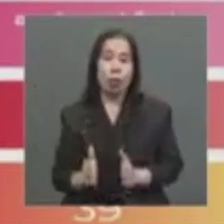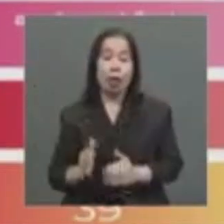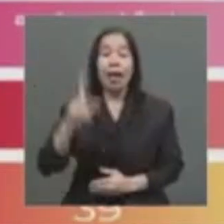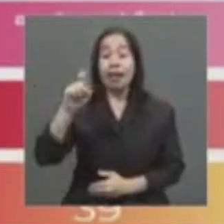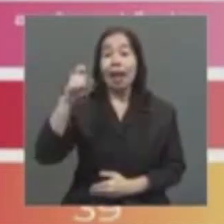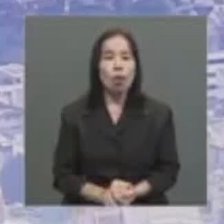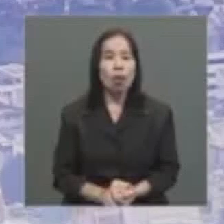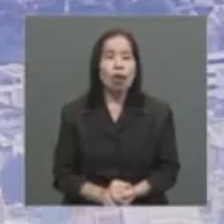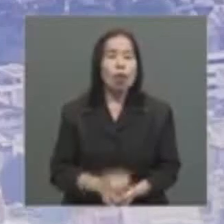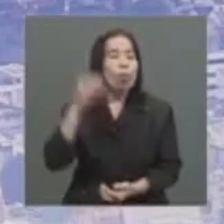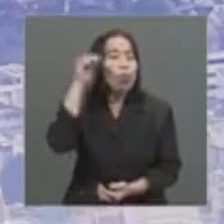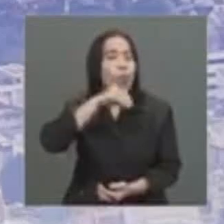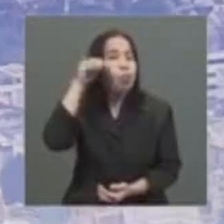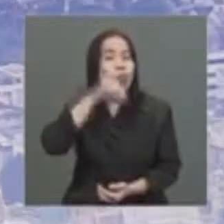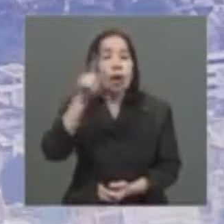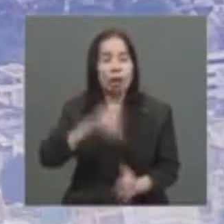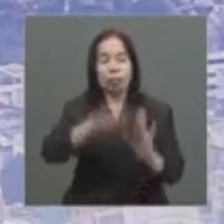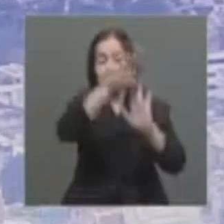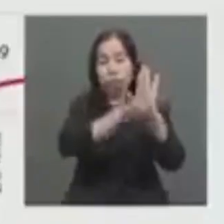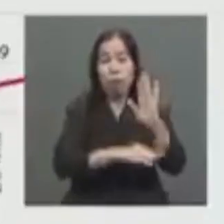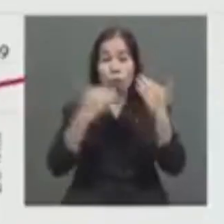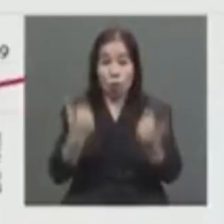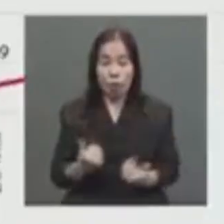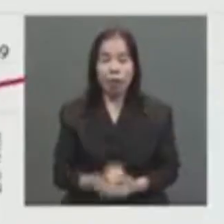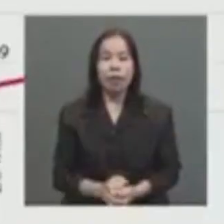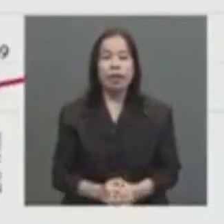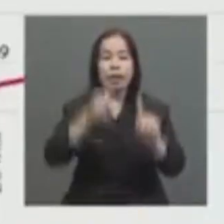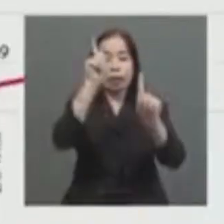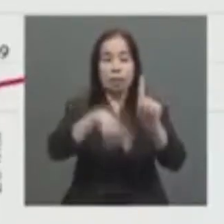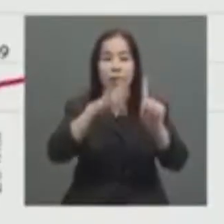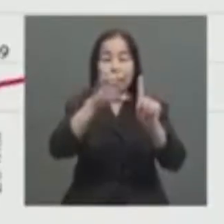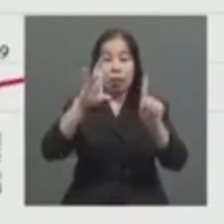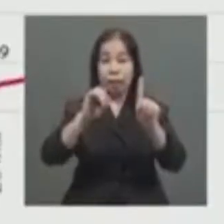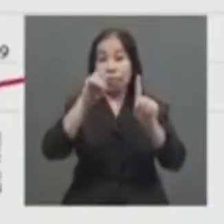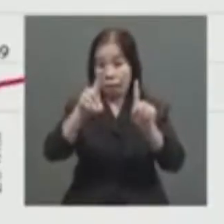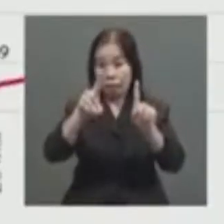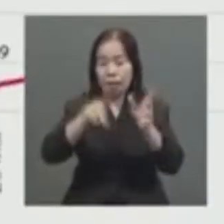2รายวันนี้1771เป็นผู้ป่วยสะสมจะเห็นกราฟยังพุ่งทแยงขึ้น